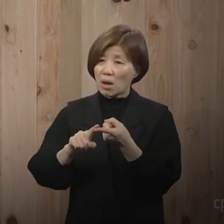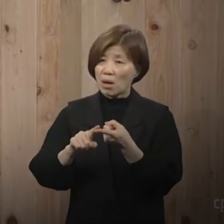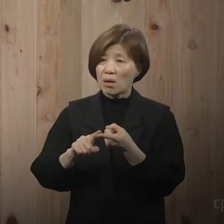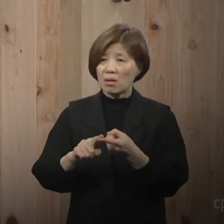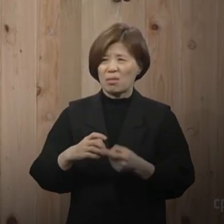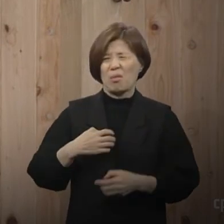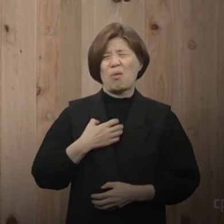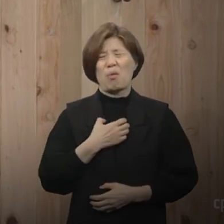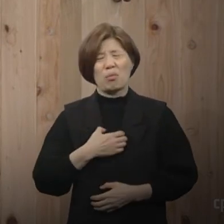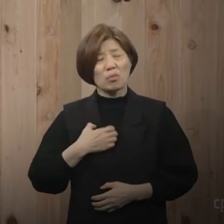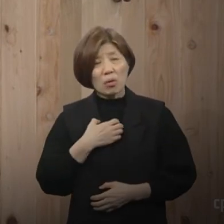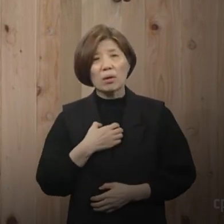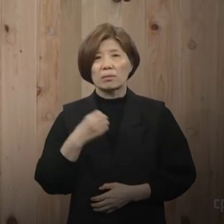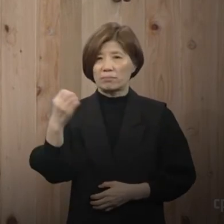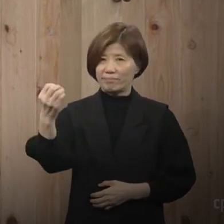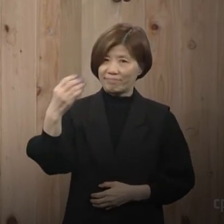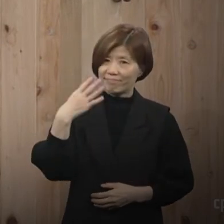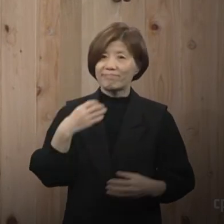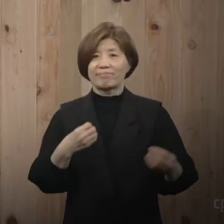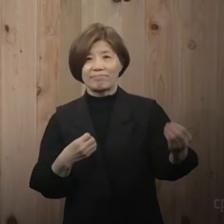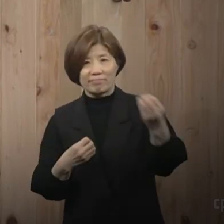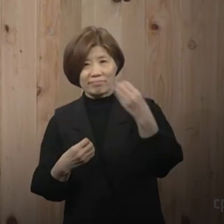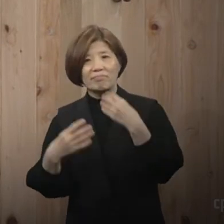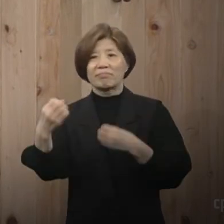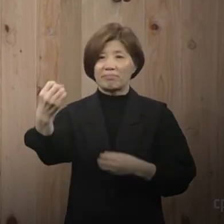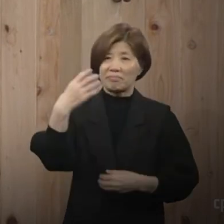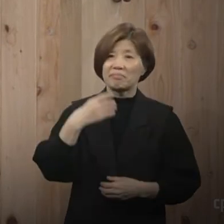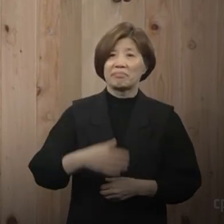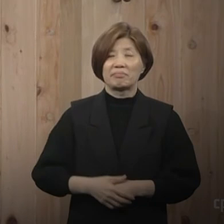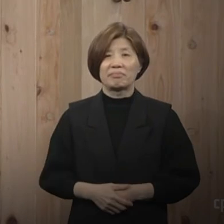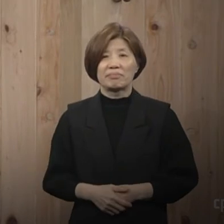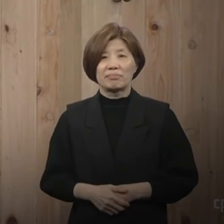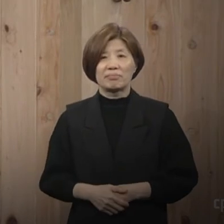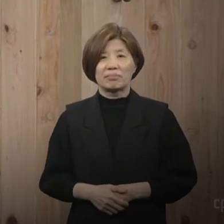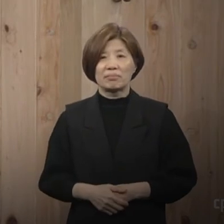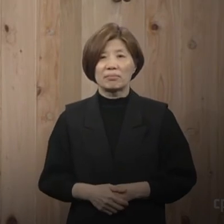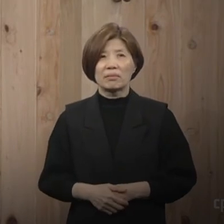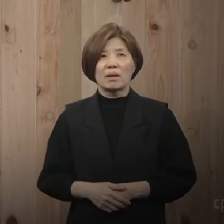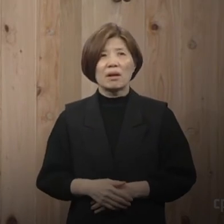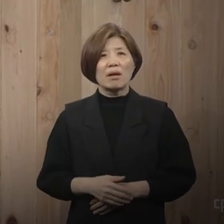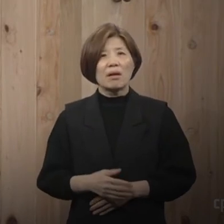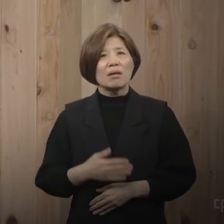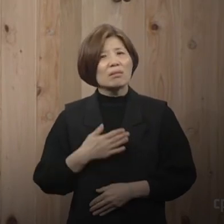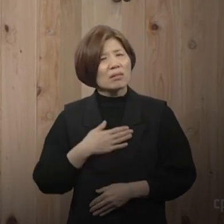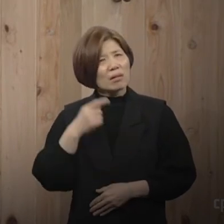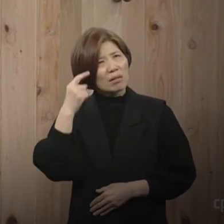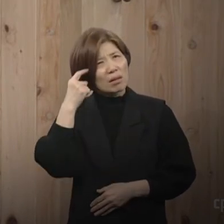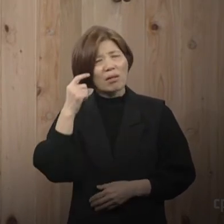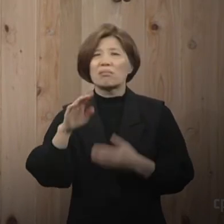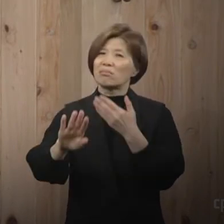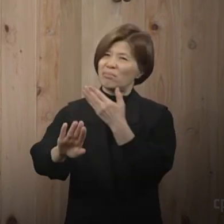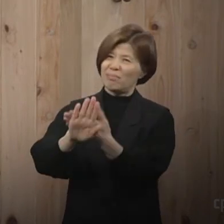하시는 그런 염려의 목소리도 항상 있어 왔습니다. 근데 제 생각은 그렇습니다.